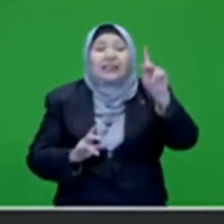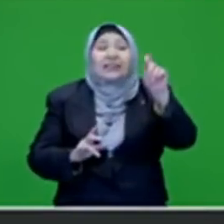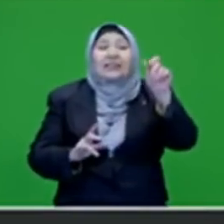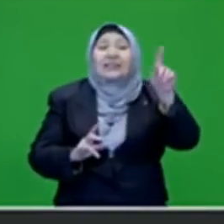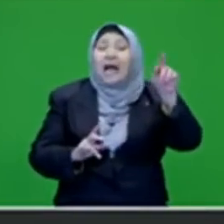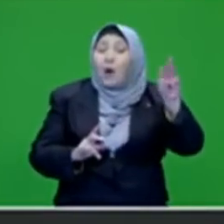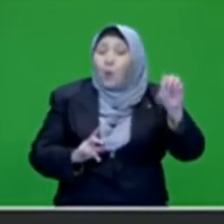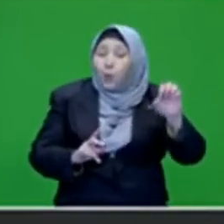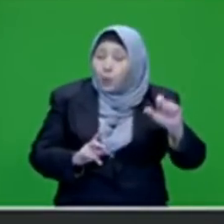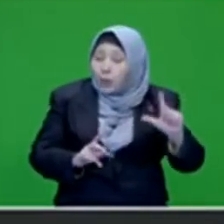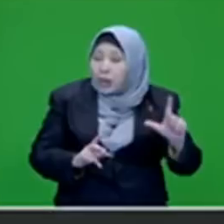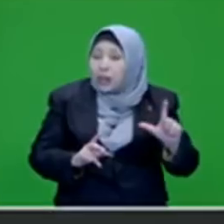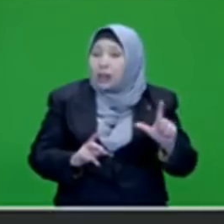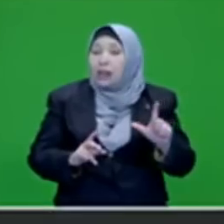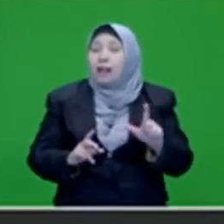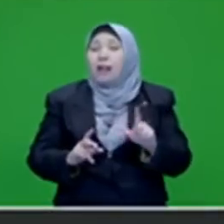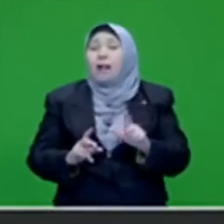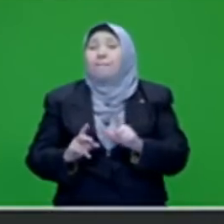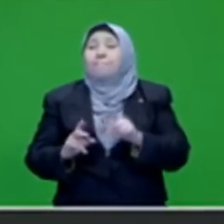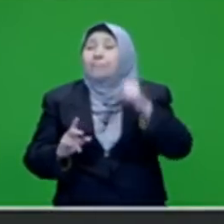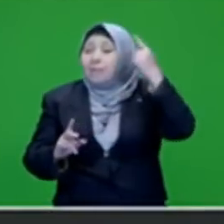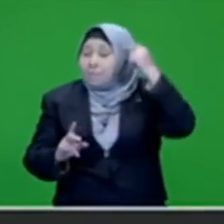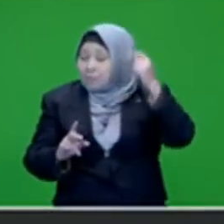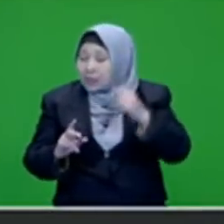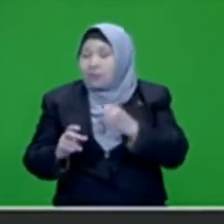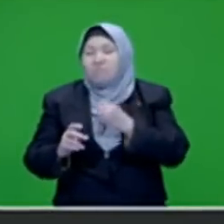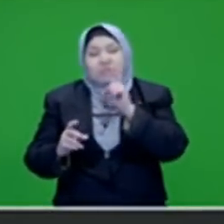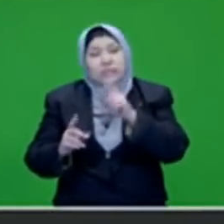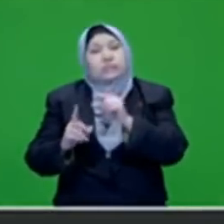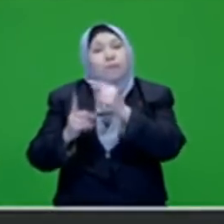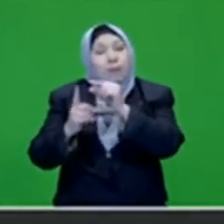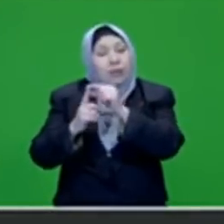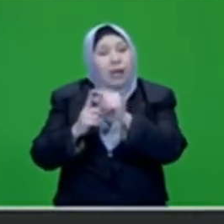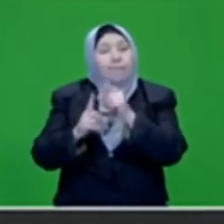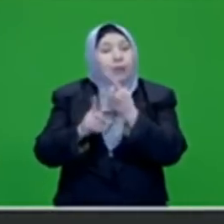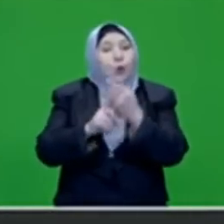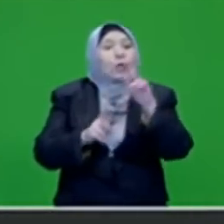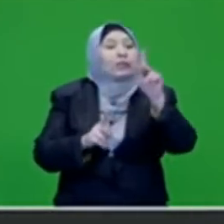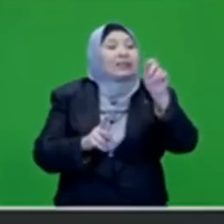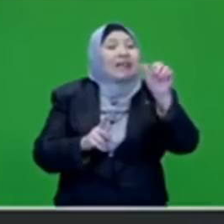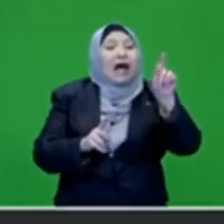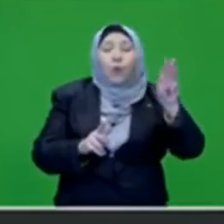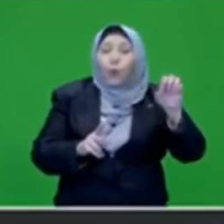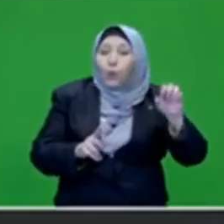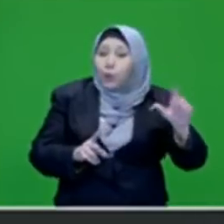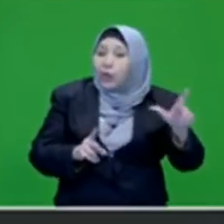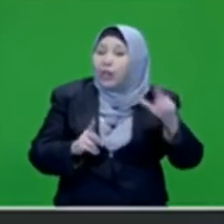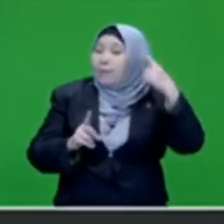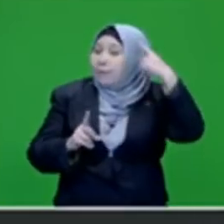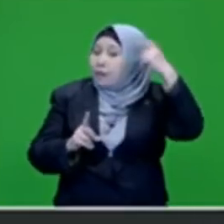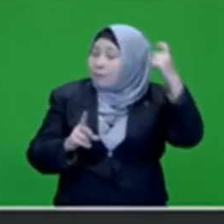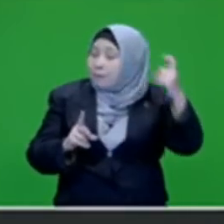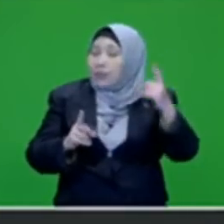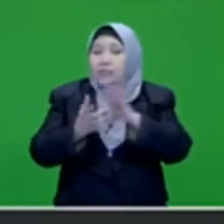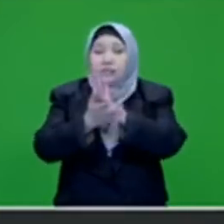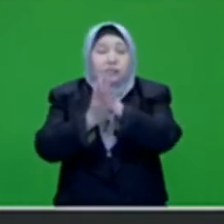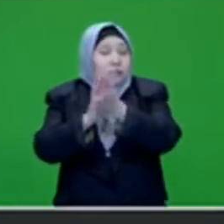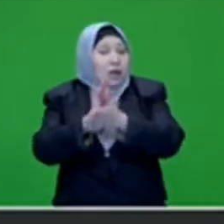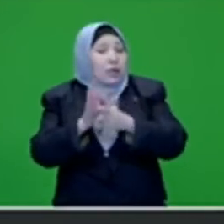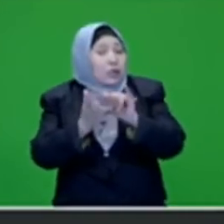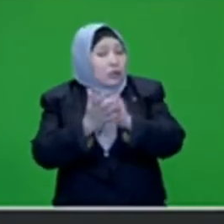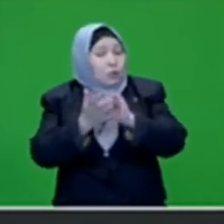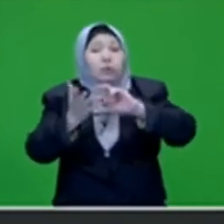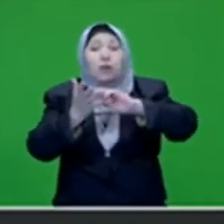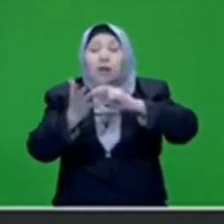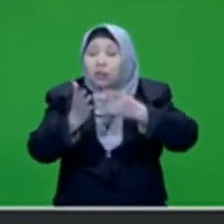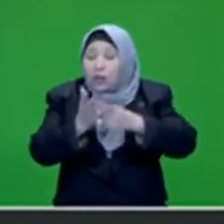tafsir mimpi kan, Ta'wil Ahlam. Ibnu Sirin ada karang, di situ ada dijelaskan beberapa petanda-petanda yang